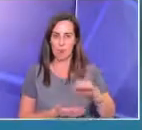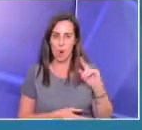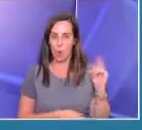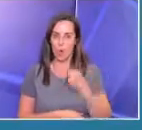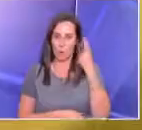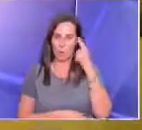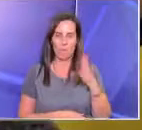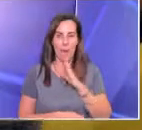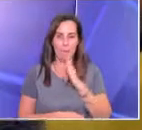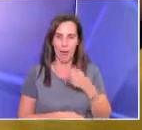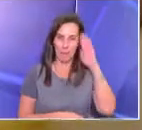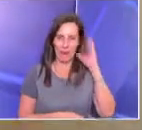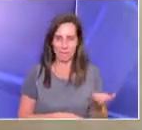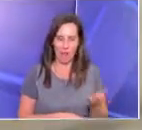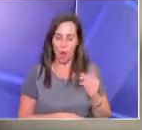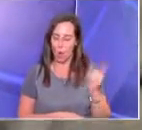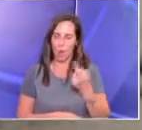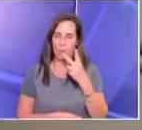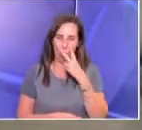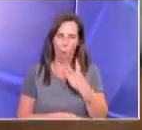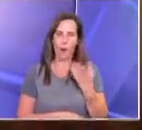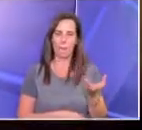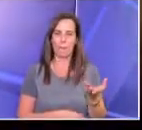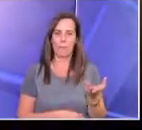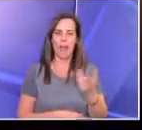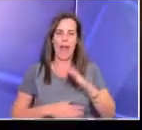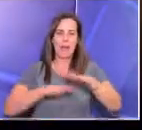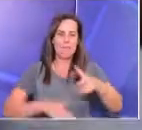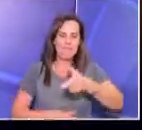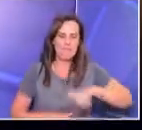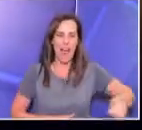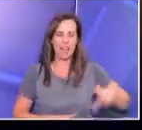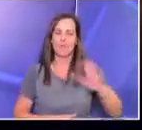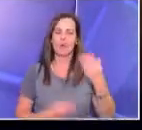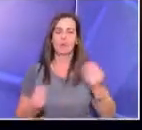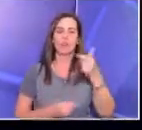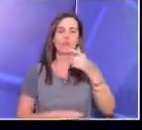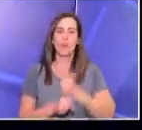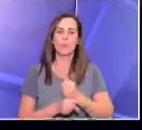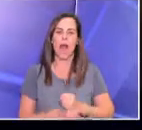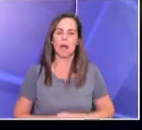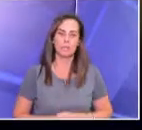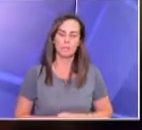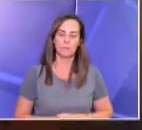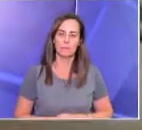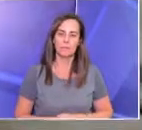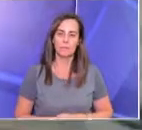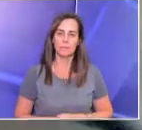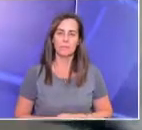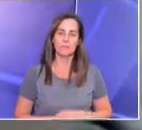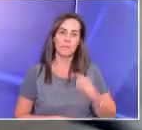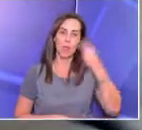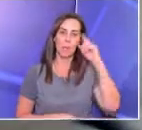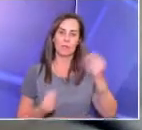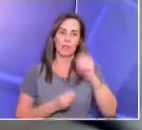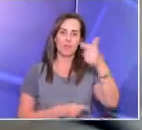כולנו יודעים מה הבעיה בחיפה. כולנו מסתכלים למטה על המפרץ ויודעים את הסיפור. מה הדבר הראשון שהיא עושה? אני לא